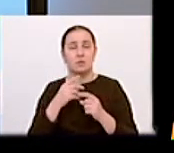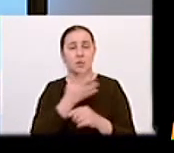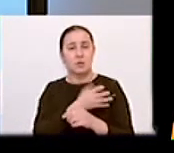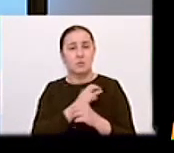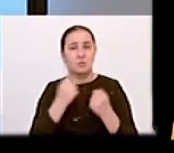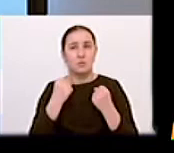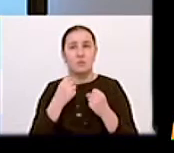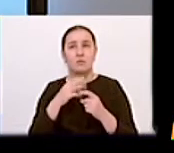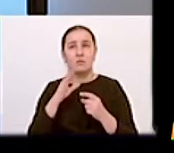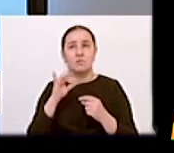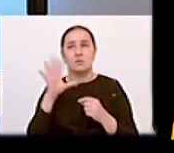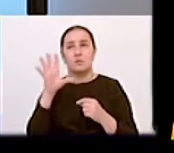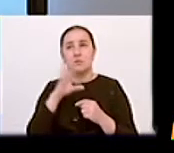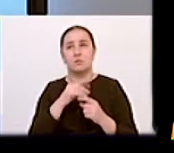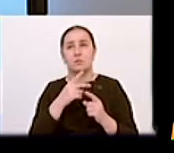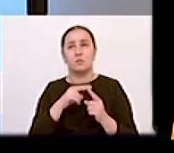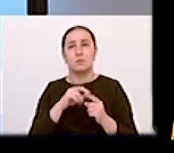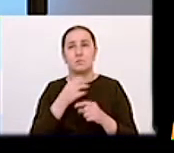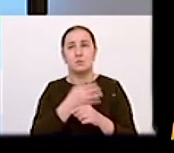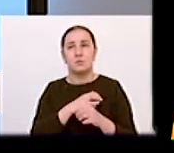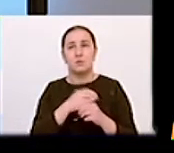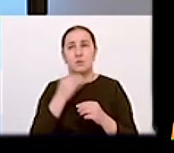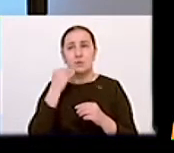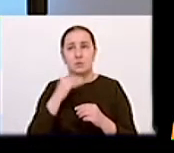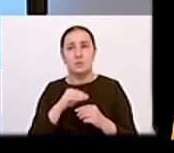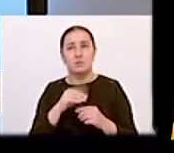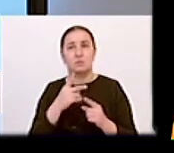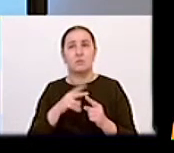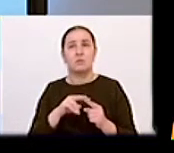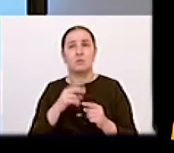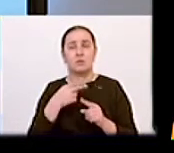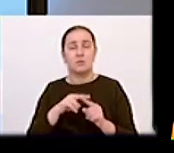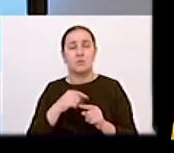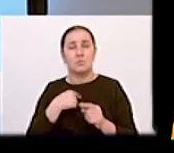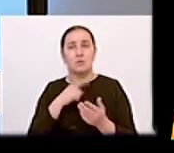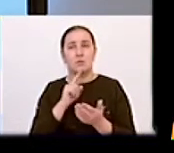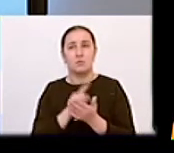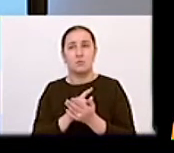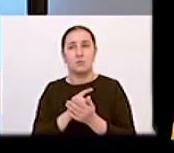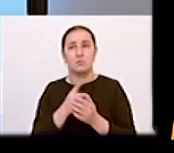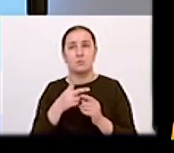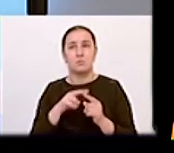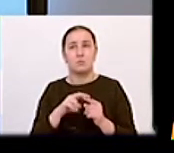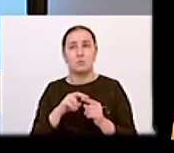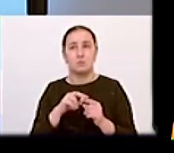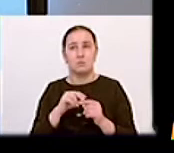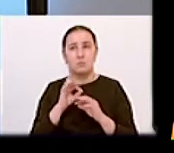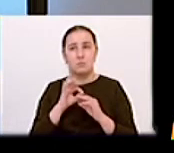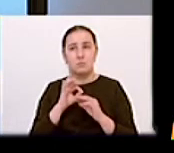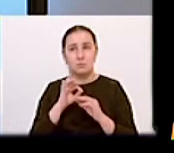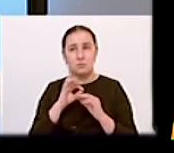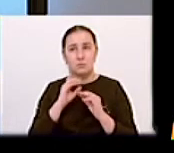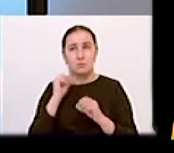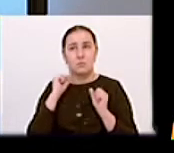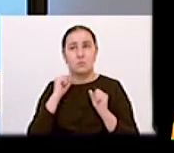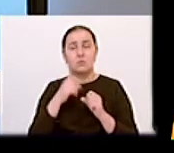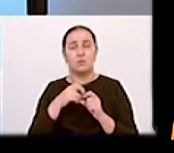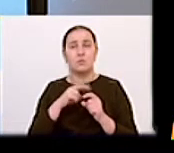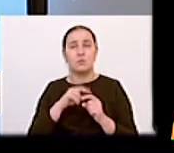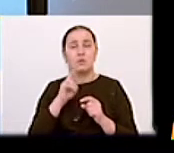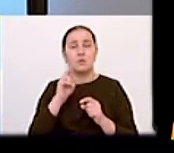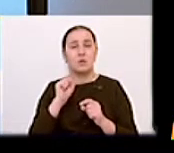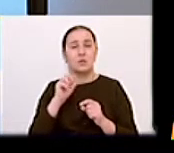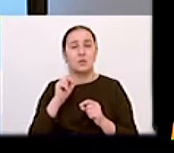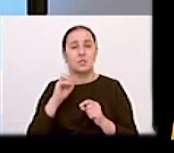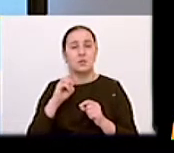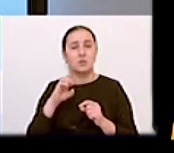физическая сила, любовь к родине – качества, которыми должны обладать лучшие спортсмены. Мы перечислили качества.